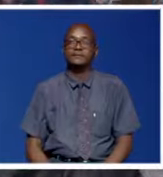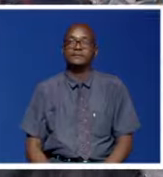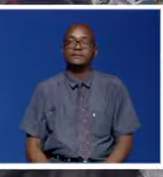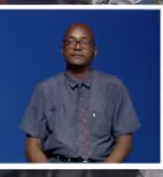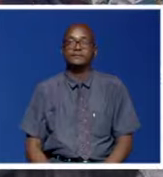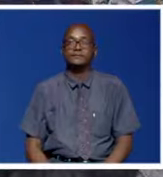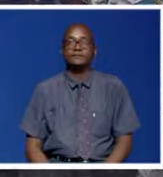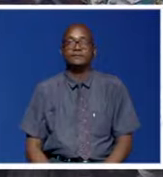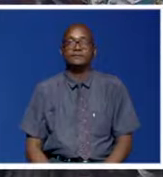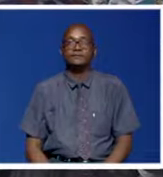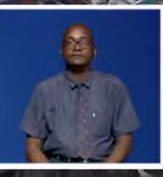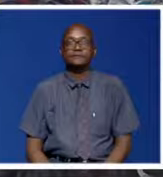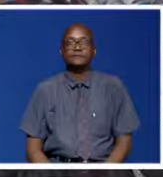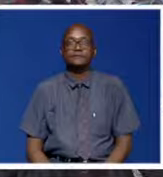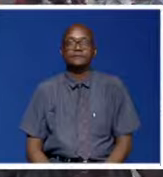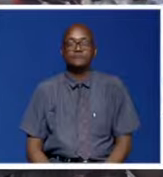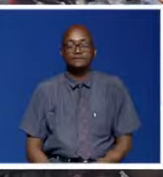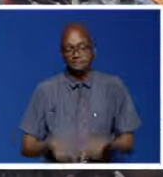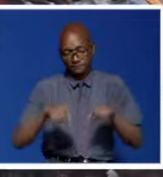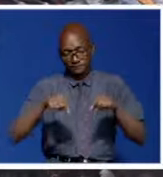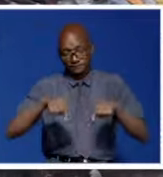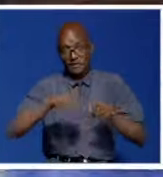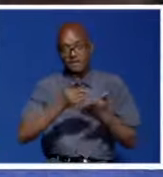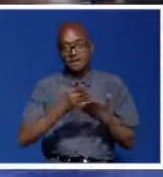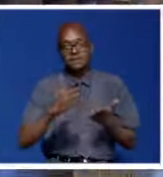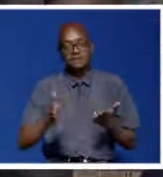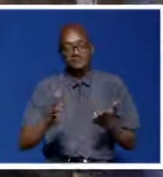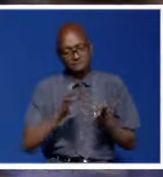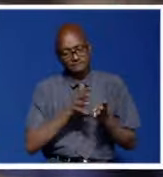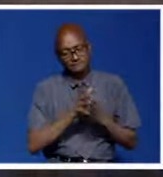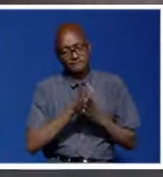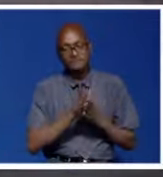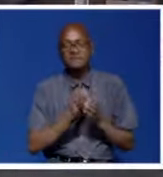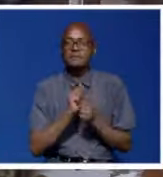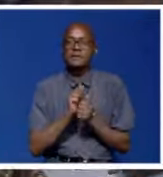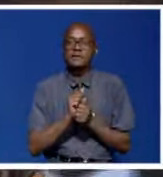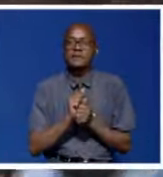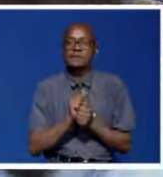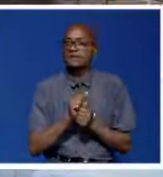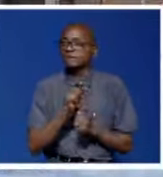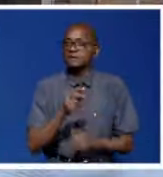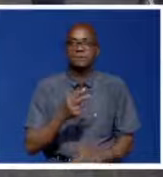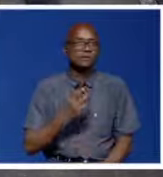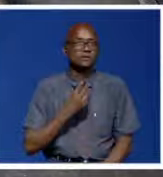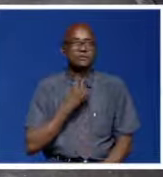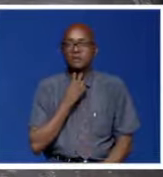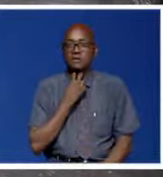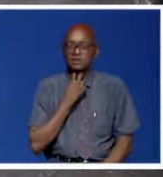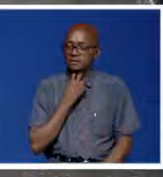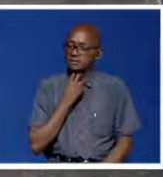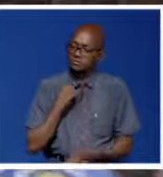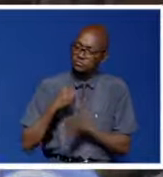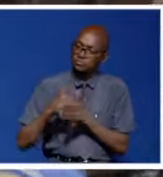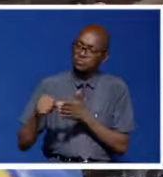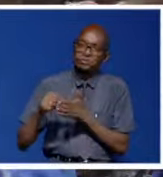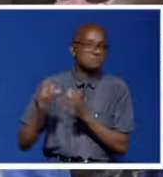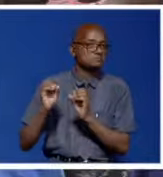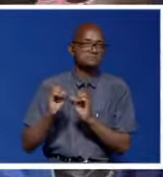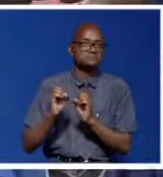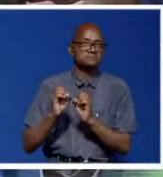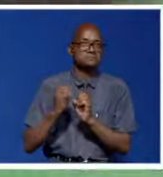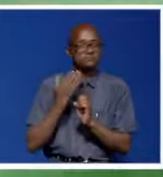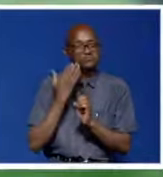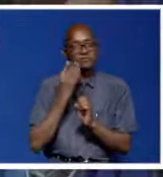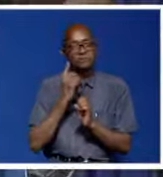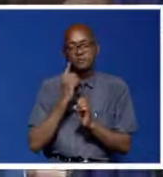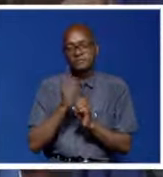Mkoani Dar es Salaam wakazi wake wamebainisha licha ya kupanda kwa bei za bidhaa, lakini si kikwazo cha wao kufanya manunuzi muhimu kwa ajili ya